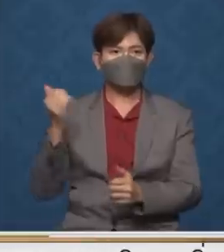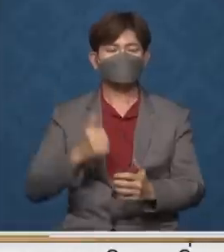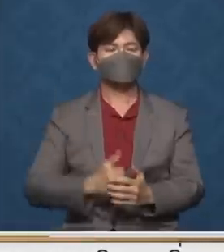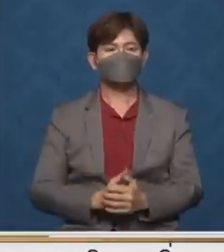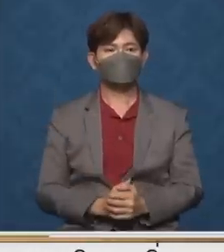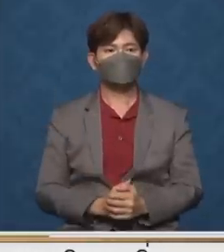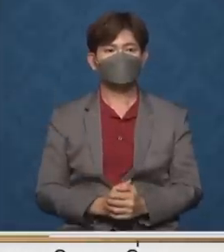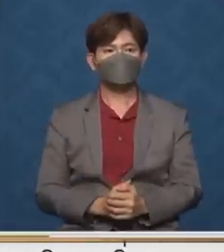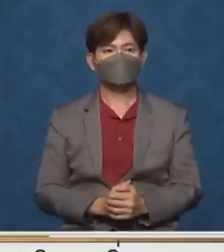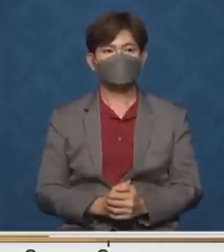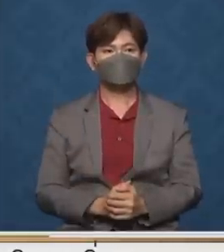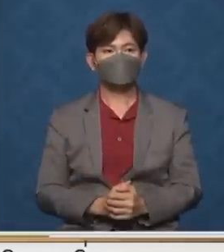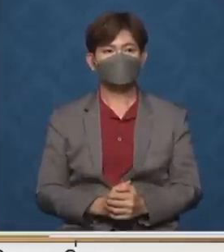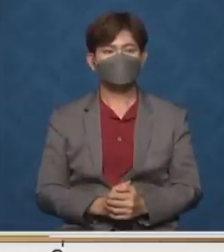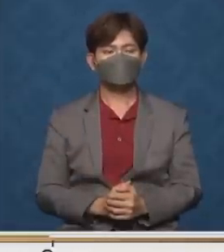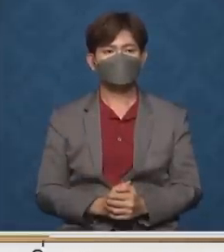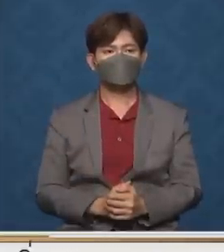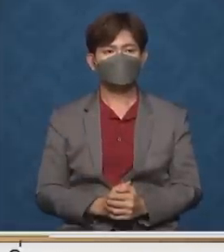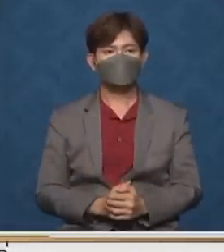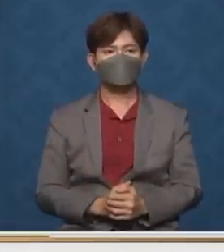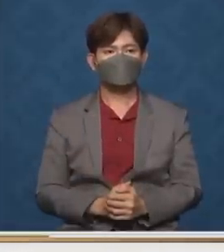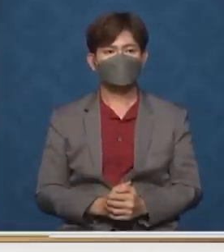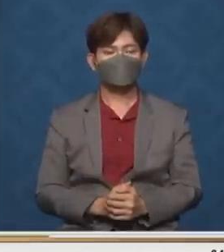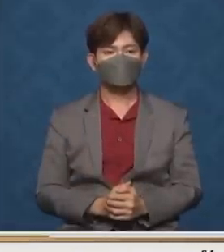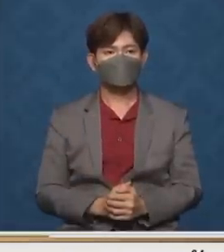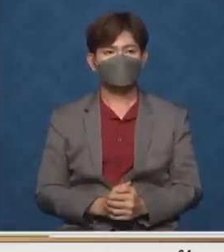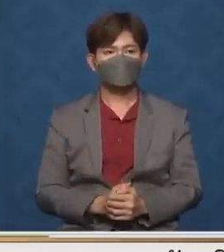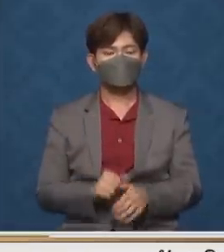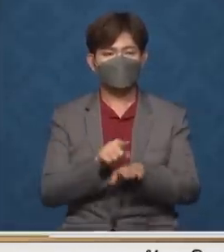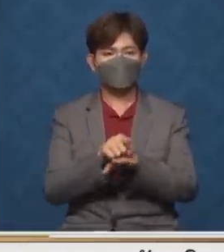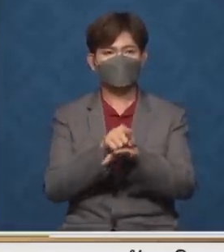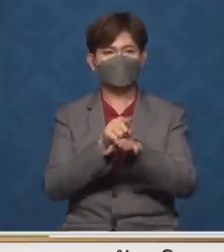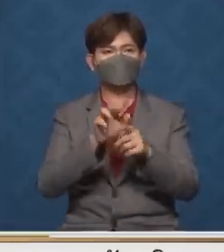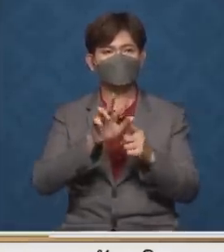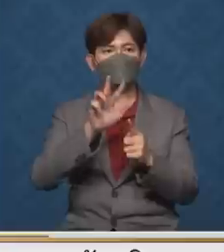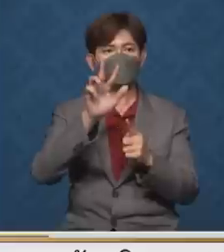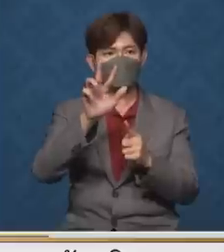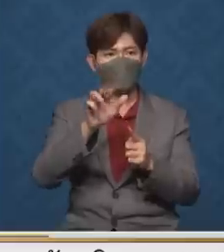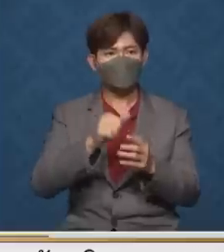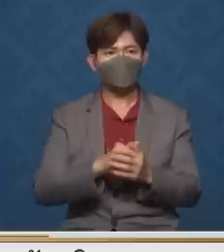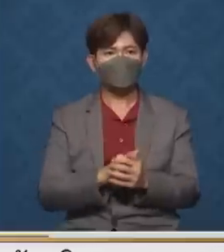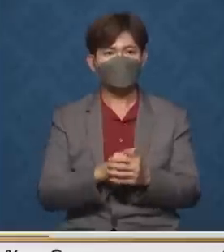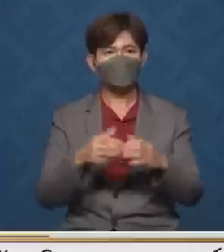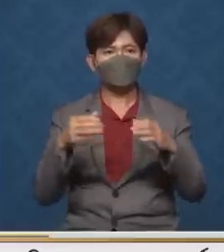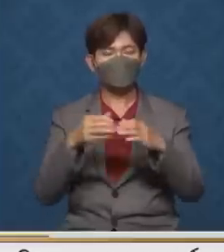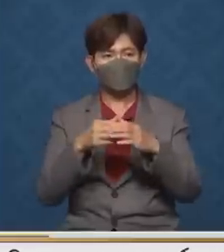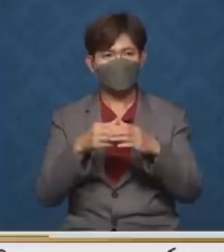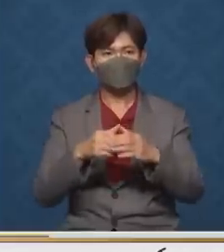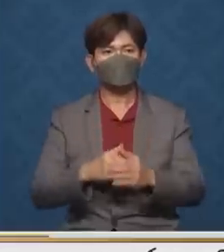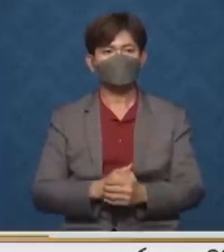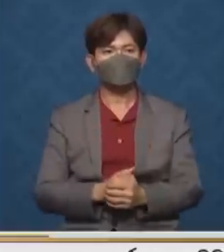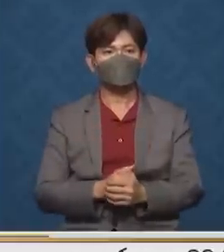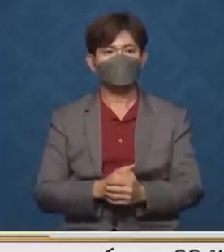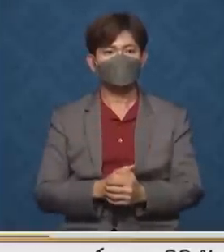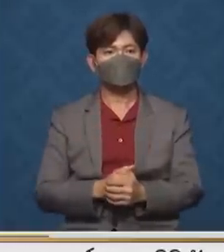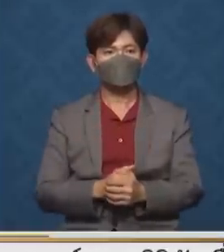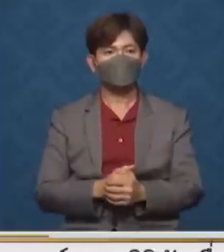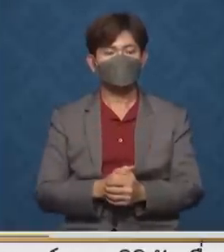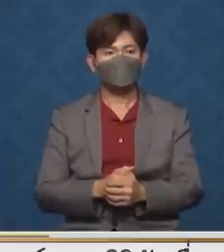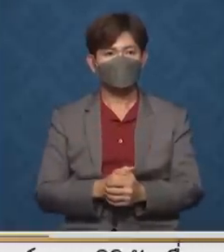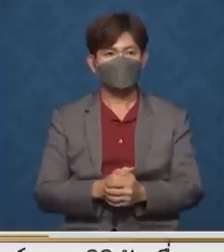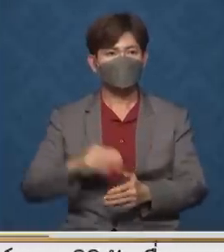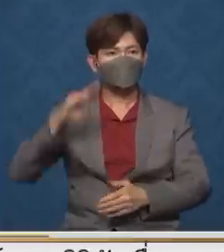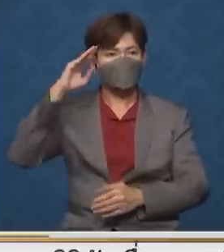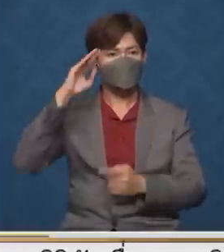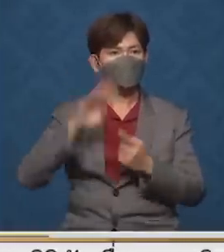ี่ 2 ไปดูเพจดักเวเดอ์กลมถหารปืนใหญ่ที่ 3 ไปดูเพจละดมทินกลมถหารราบที่ 6 ไปดูเพจวี